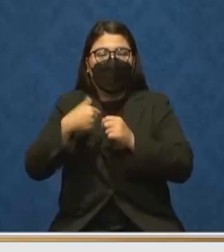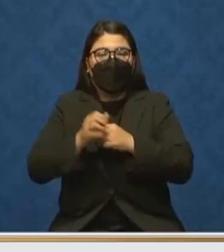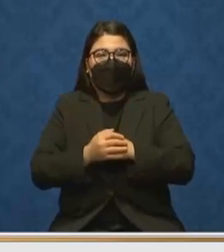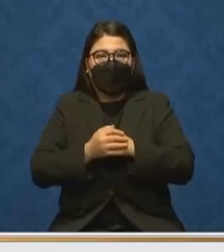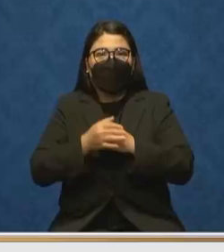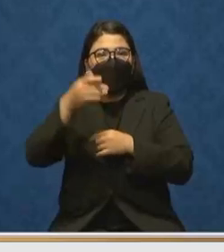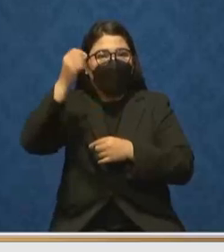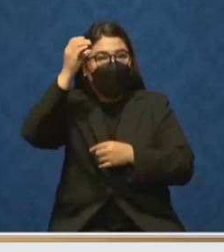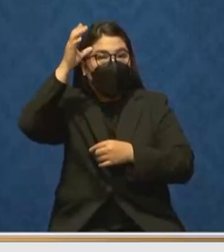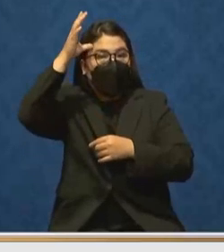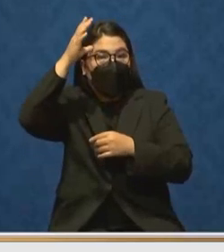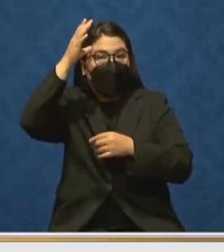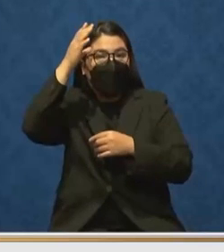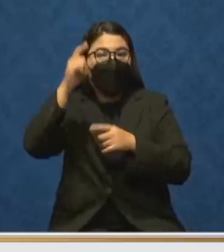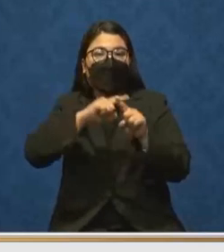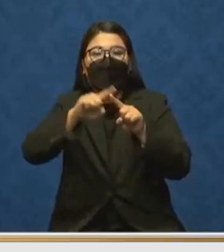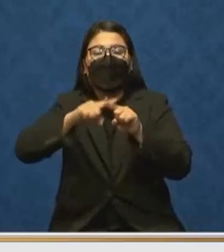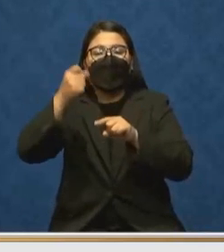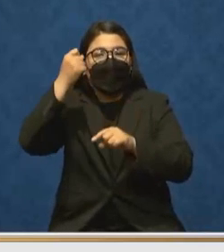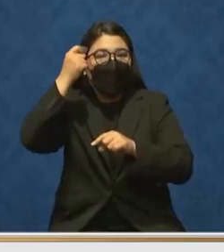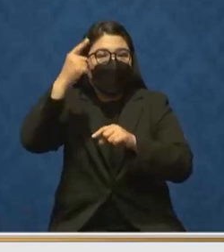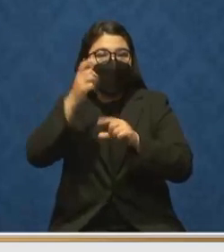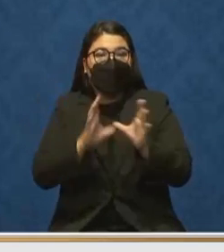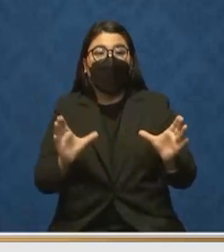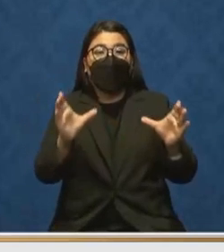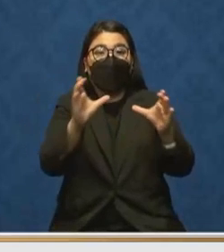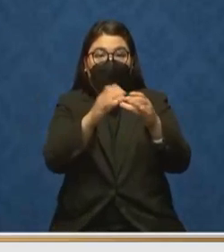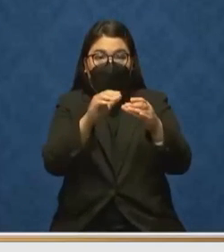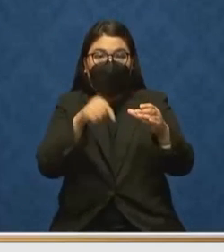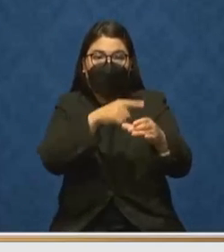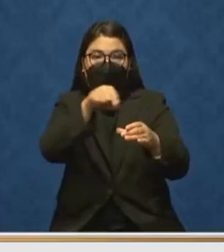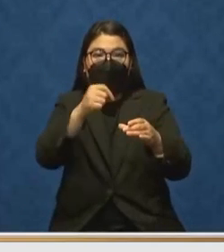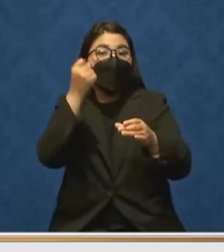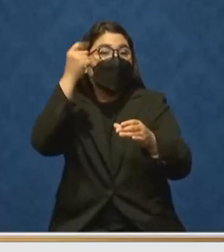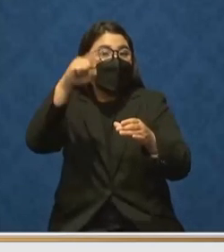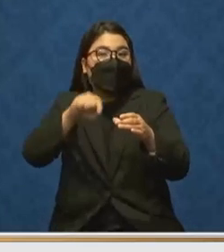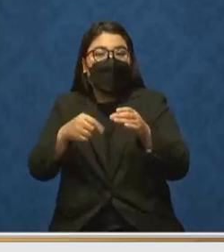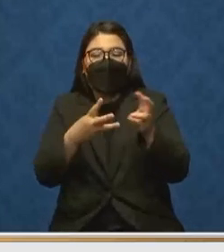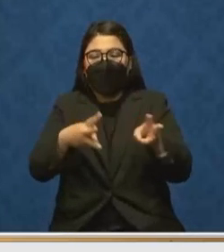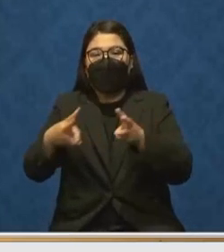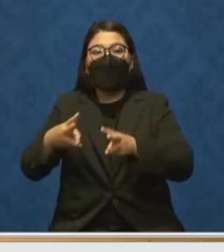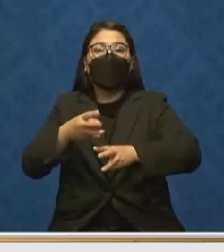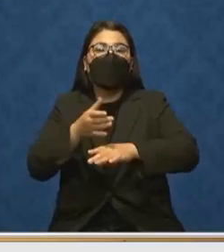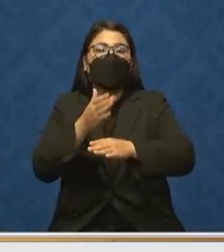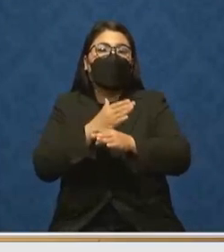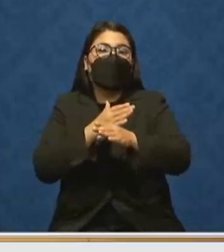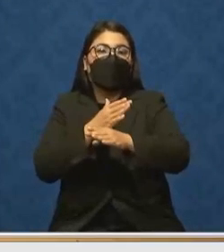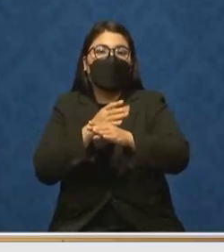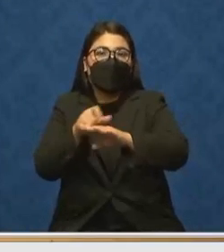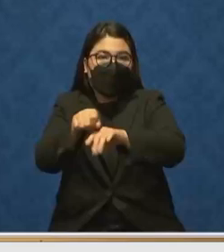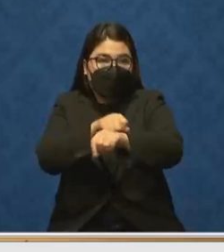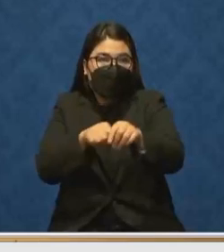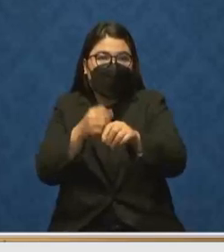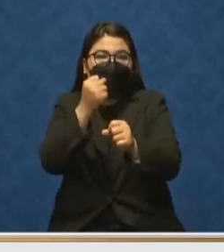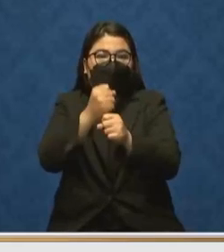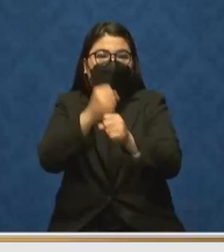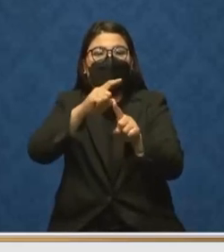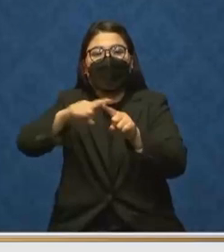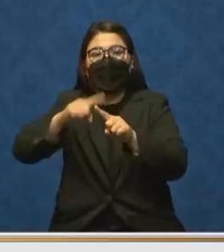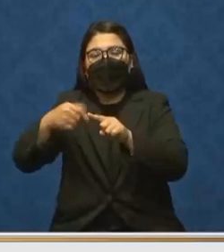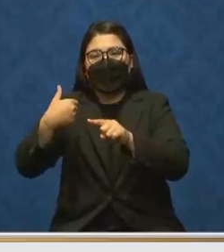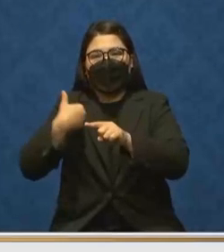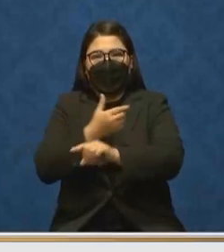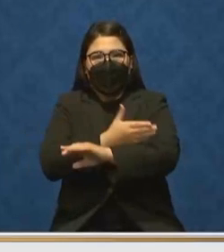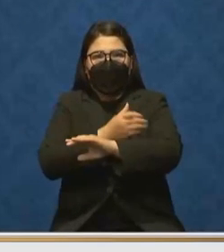เข้าใจแก่กลุ่มเป้าหมายให้สามารถป้องกันและปฏิบัติตัวได้อย่างถูกต้องตามกฎหมายไม่ตกเป็นเหยื่อของการค้ามนุษย์ไม่น้อย